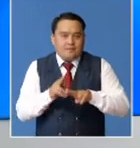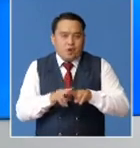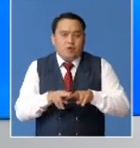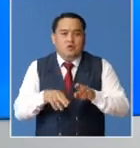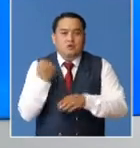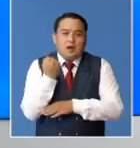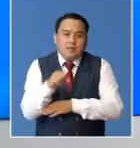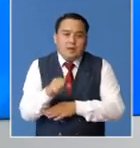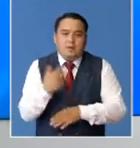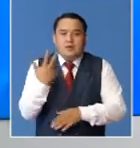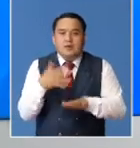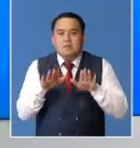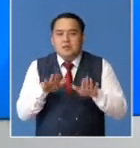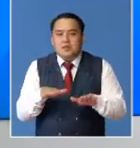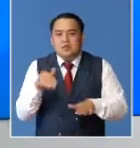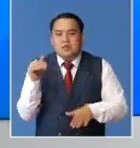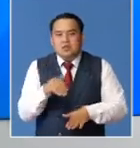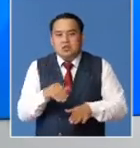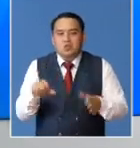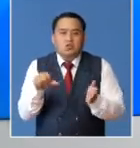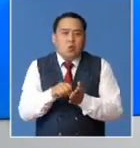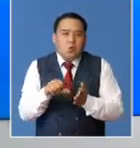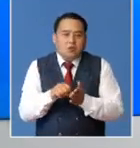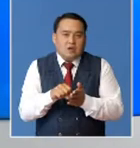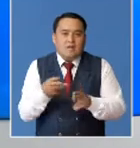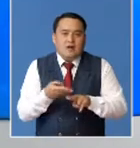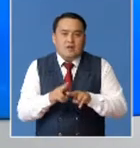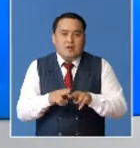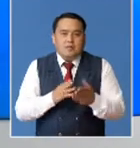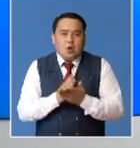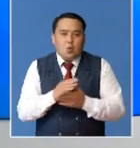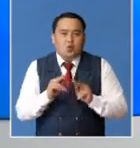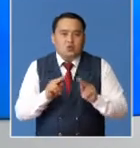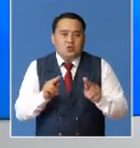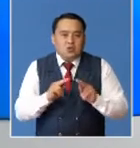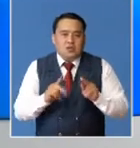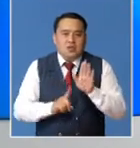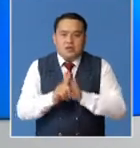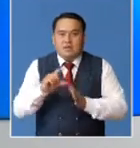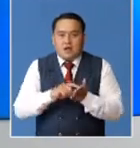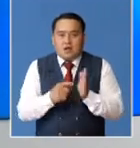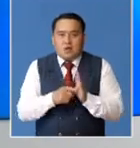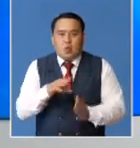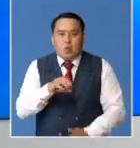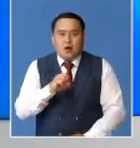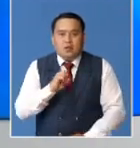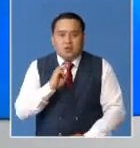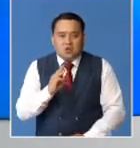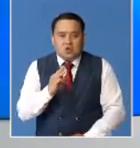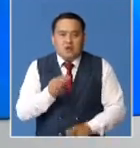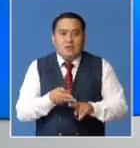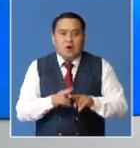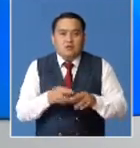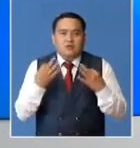Они завоевали почетное 3-е место из 1000 участников. В этом заслуга учительницы начального класса Куаныш Нусиповой.